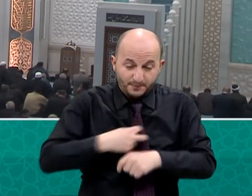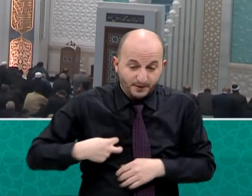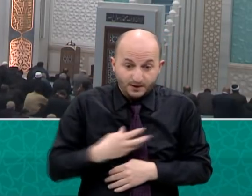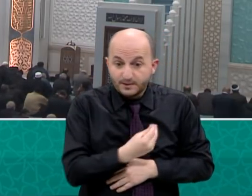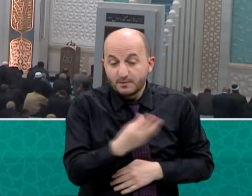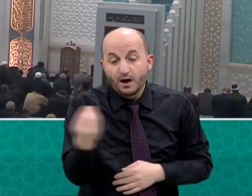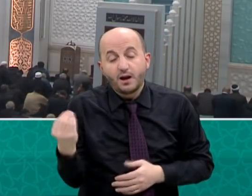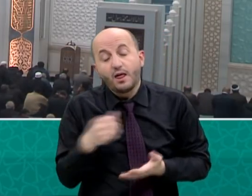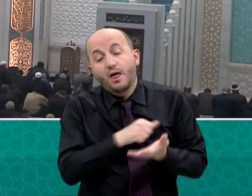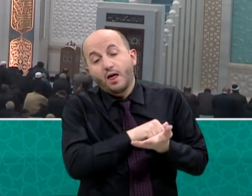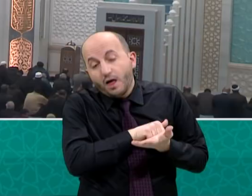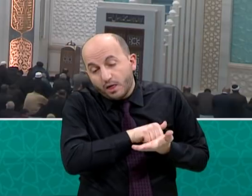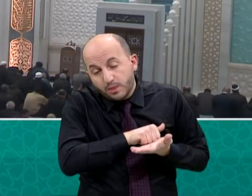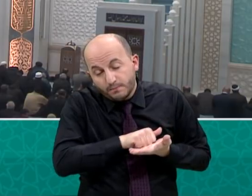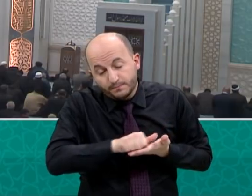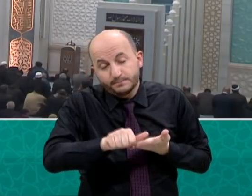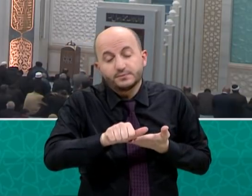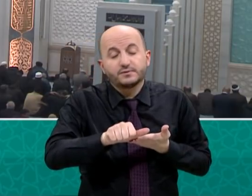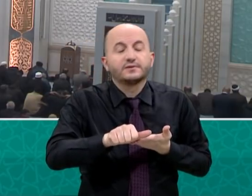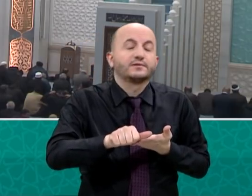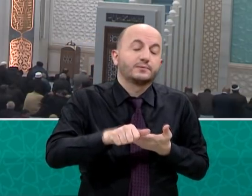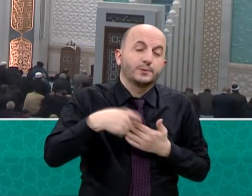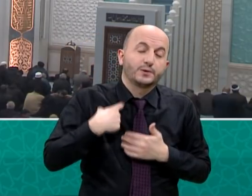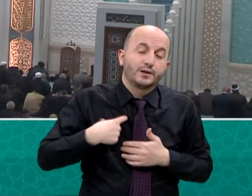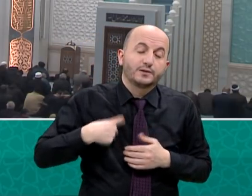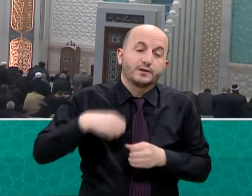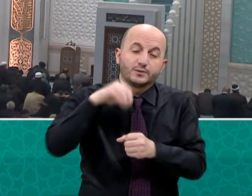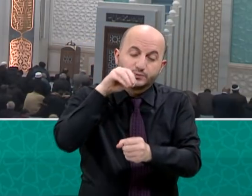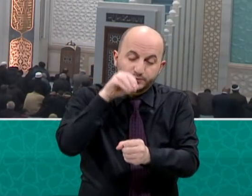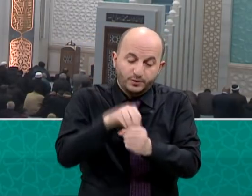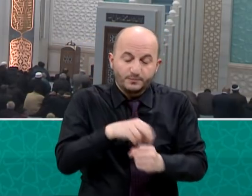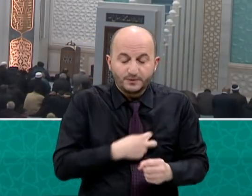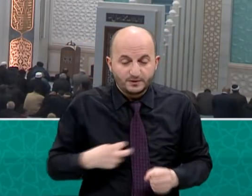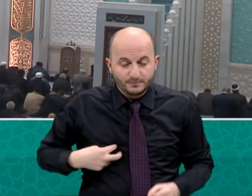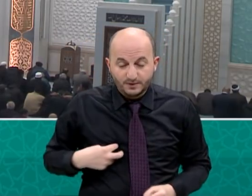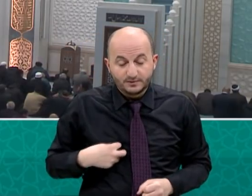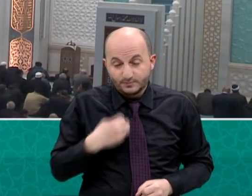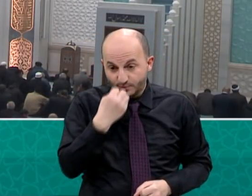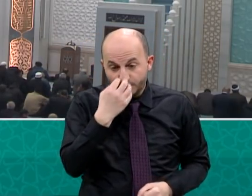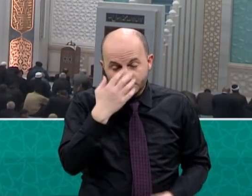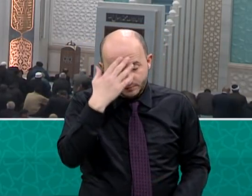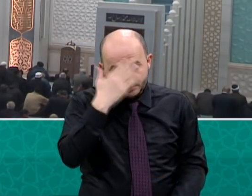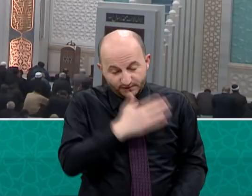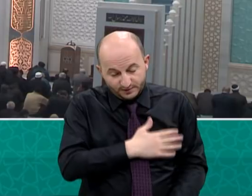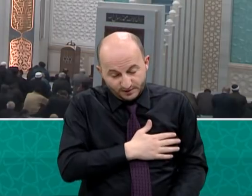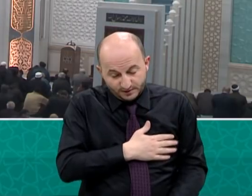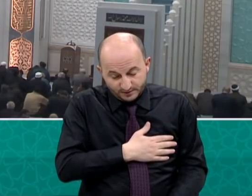hepsinin ve hasaten son peygamber Muhammed Mustafa aleyhissalatu